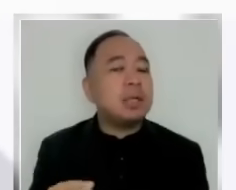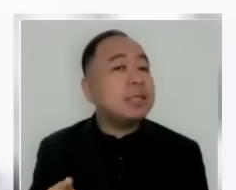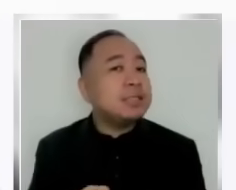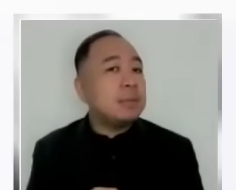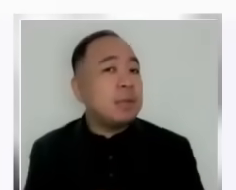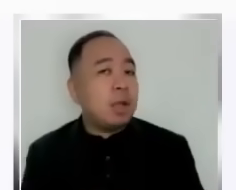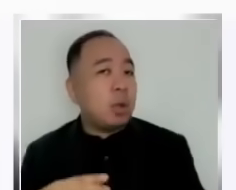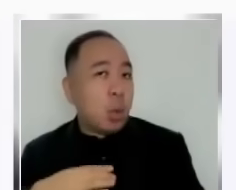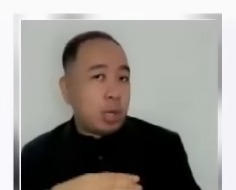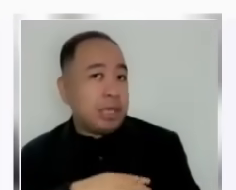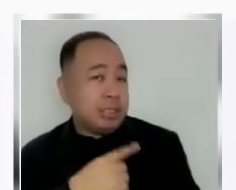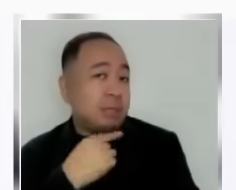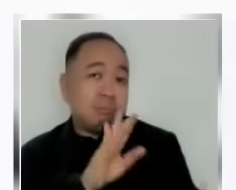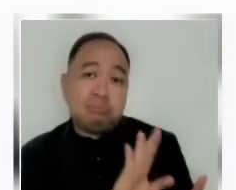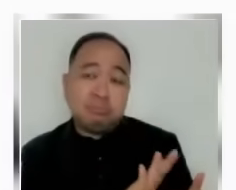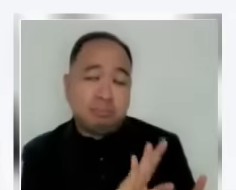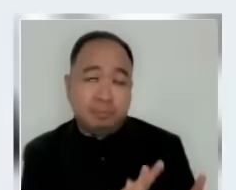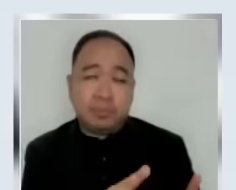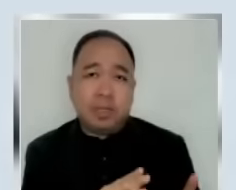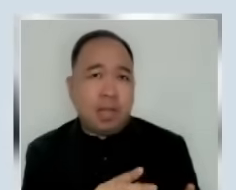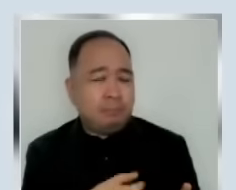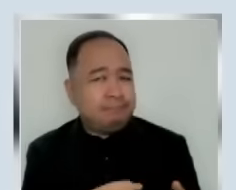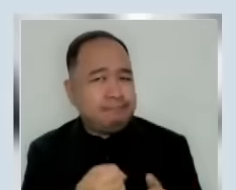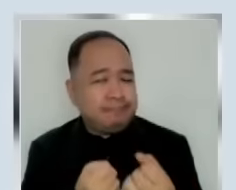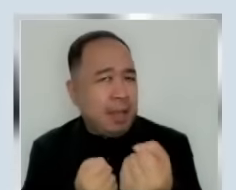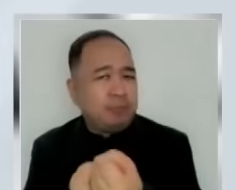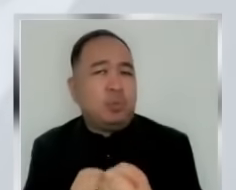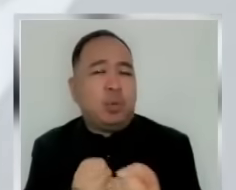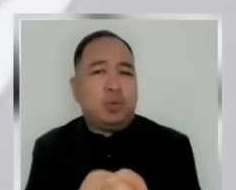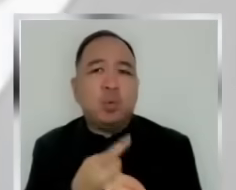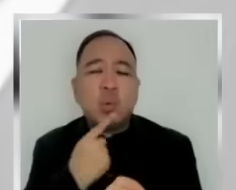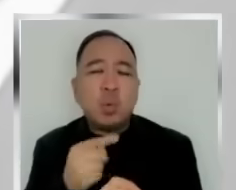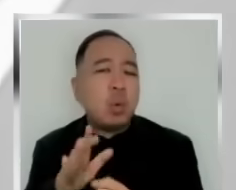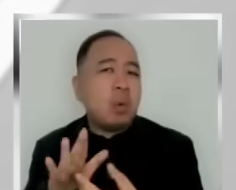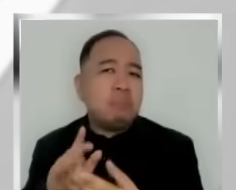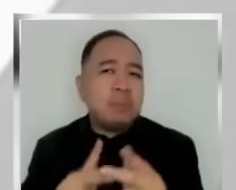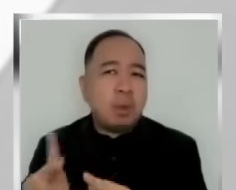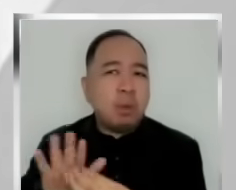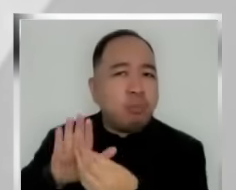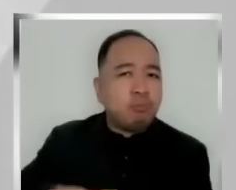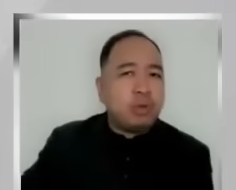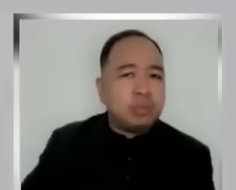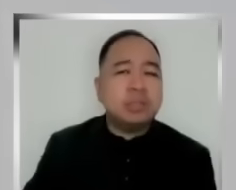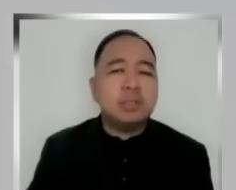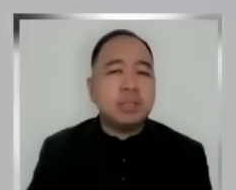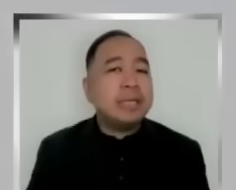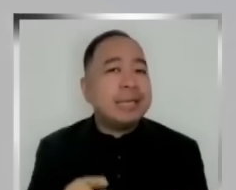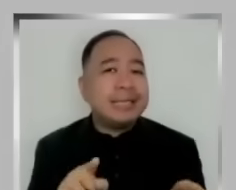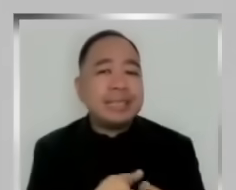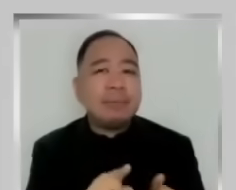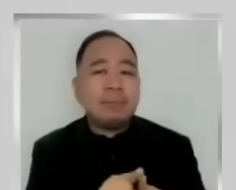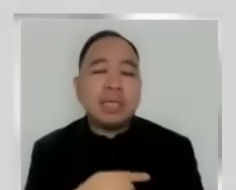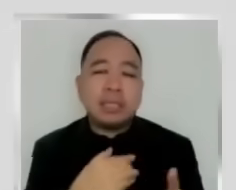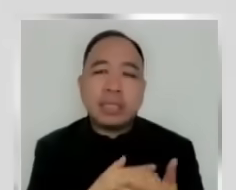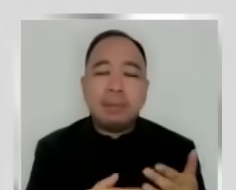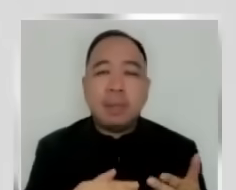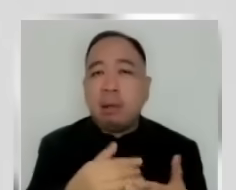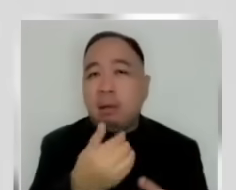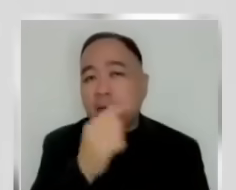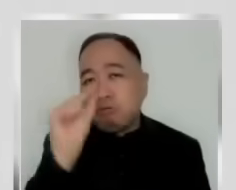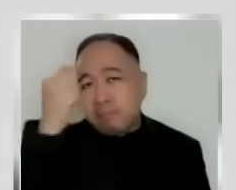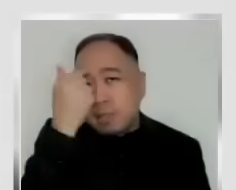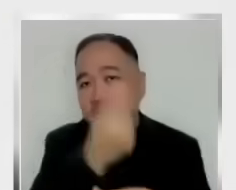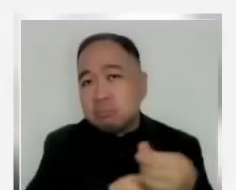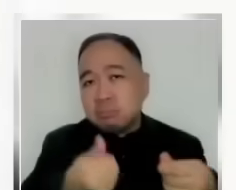kampyon ng mga api at inaabuso. Nagpaabot din ng pakikiramay ang ilan pa mga mambabatas na kinilala ang kontribusyon